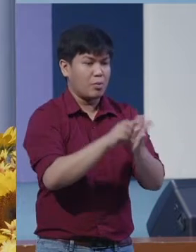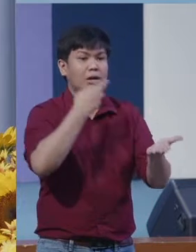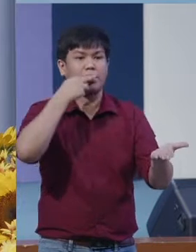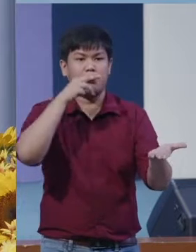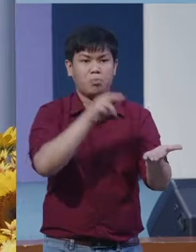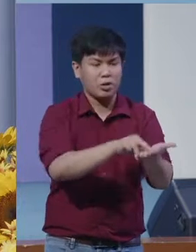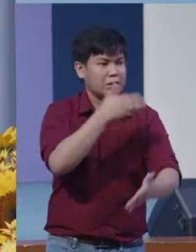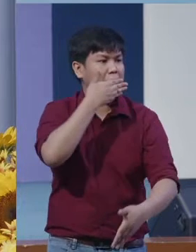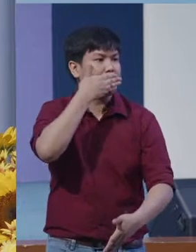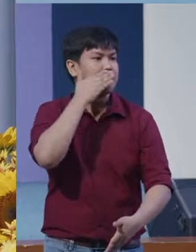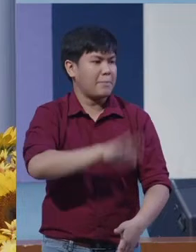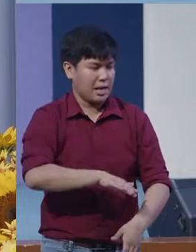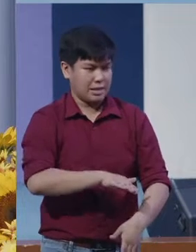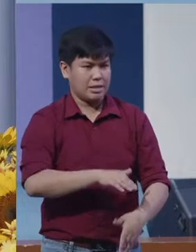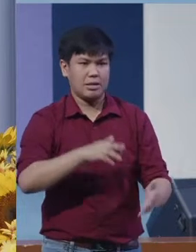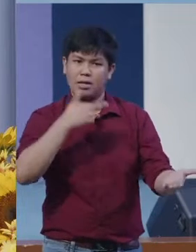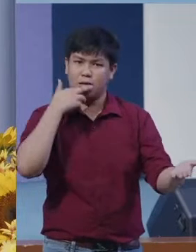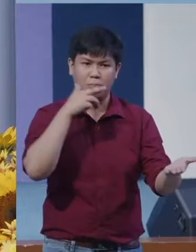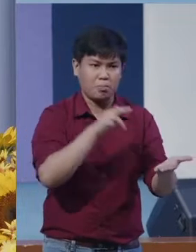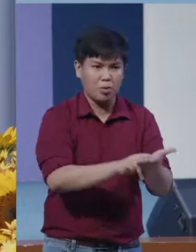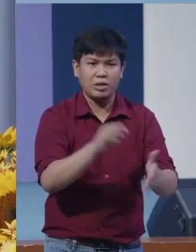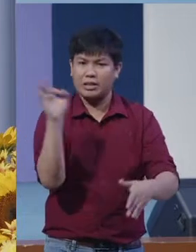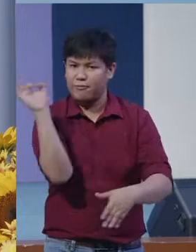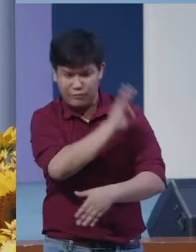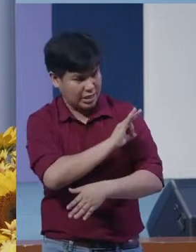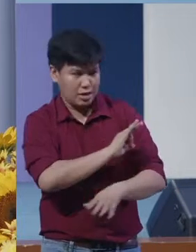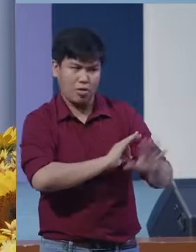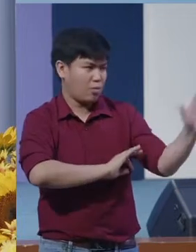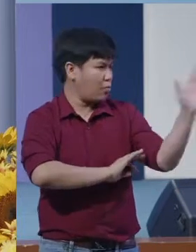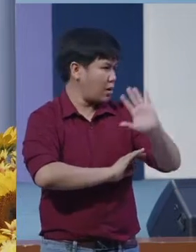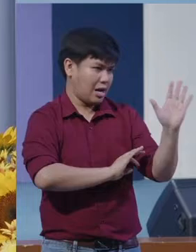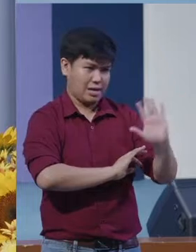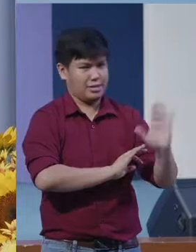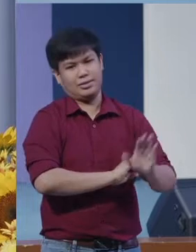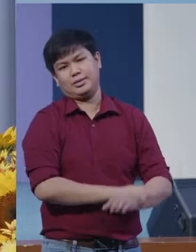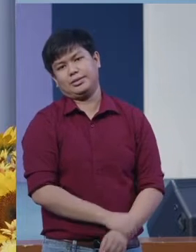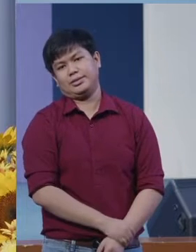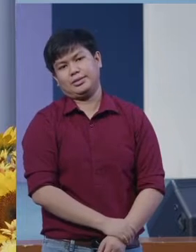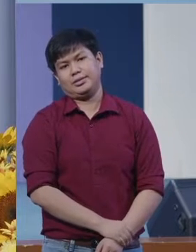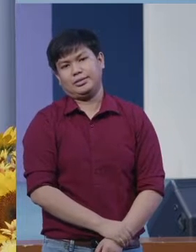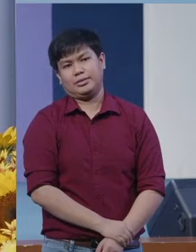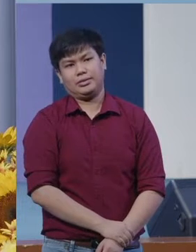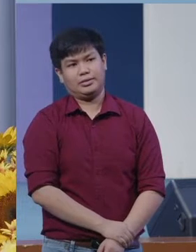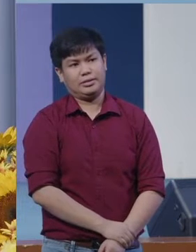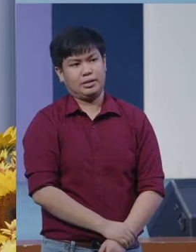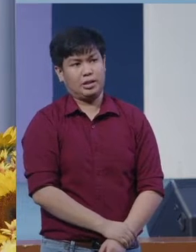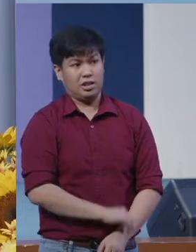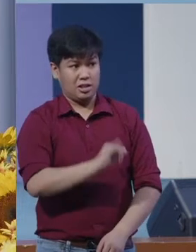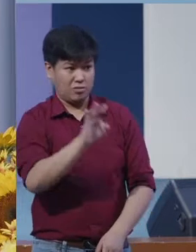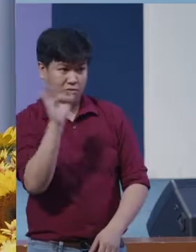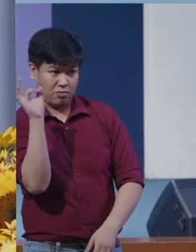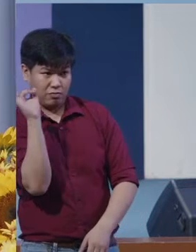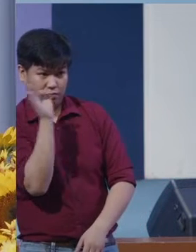with a wicked man to be a malicious witness. Paninirang